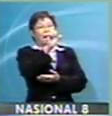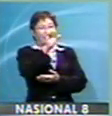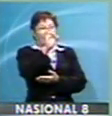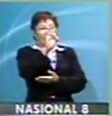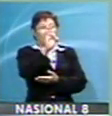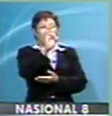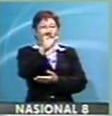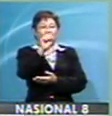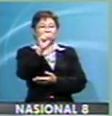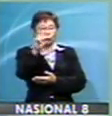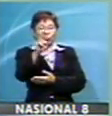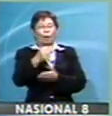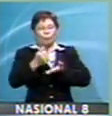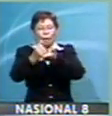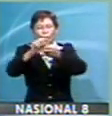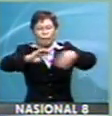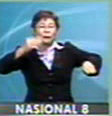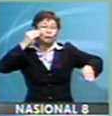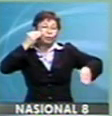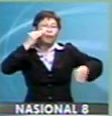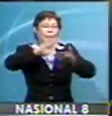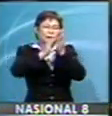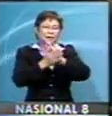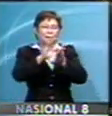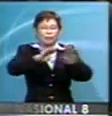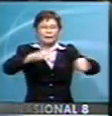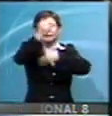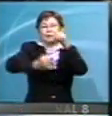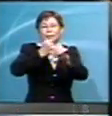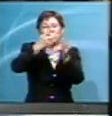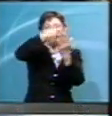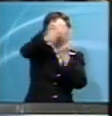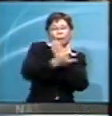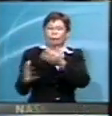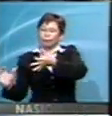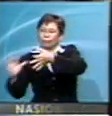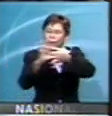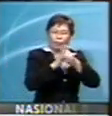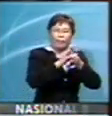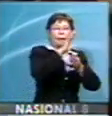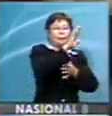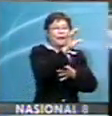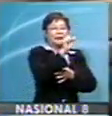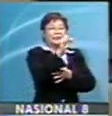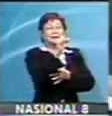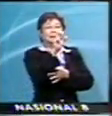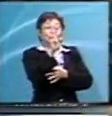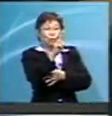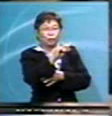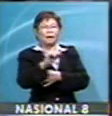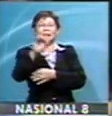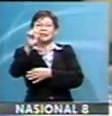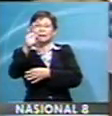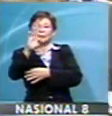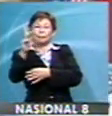Melayu sebagai satu bahasa antarabangsa projek ini membabitkan kerjasama antara bfsu dan dewan bahasa dan